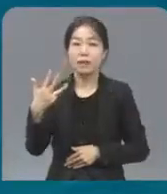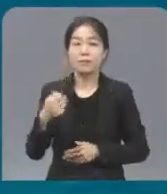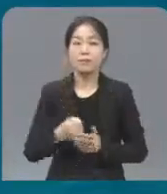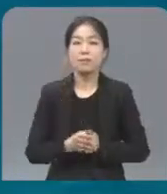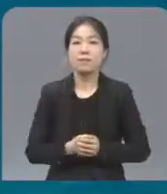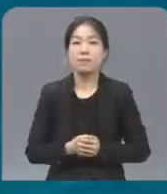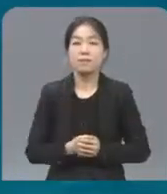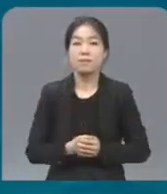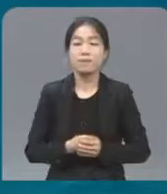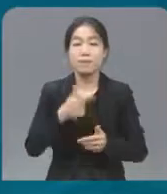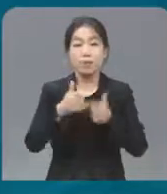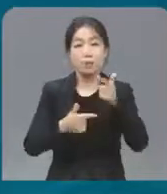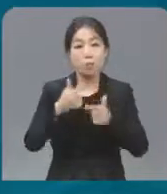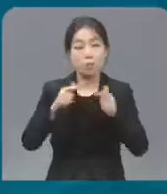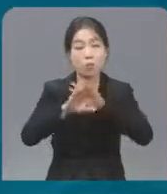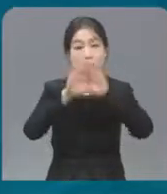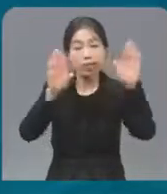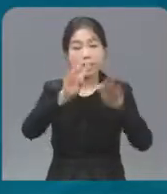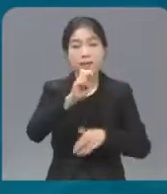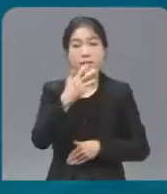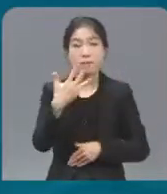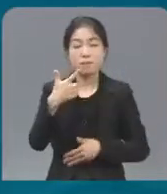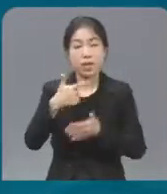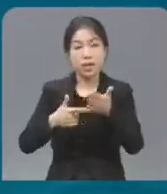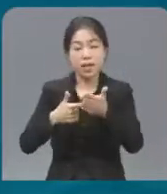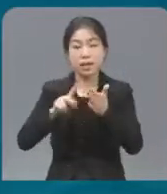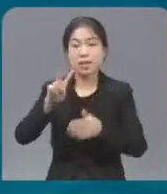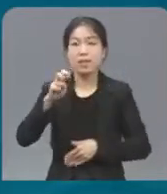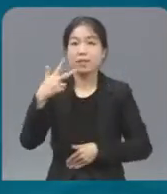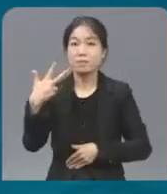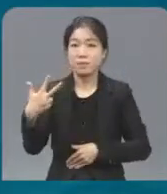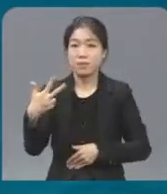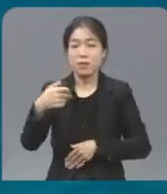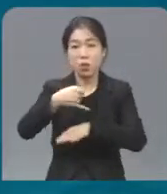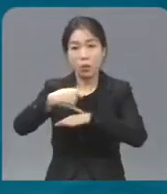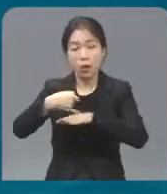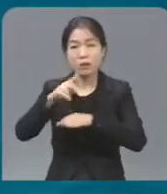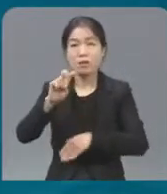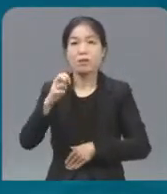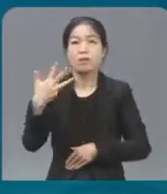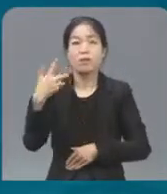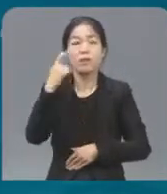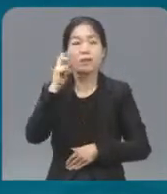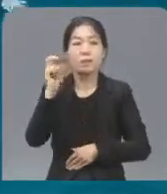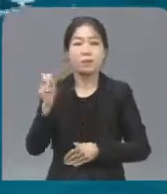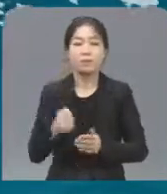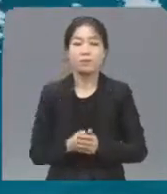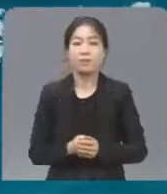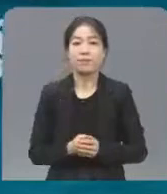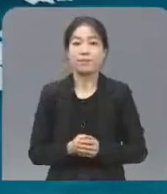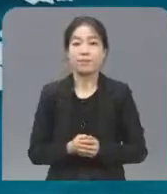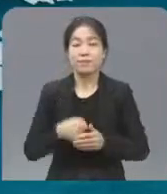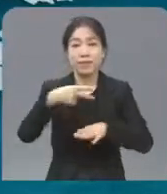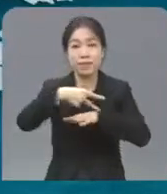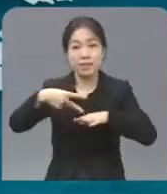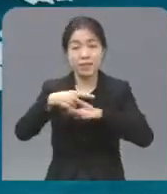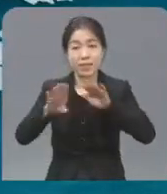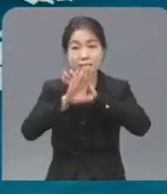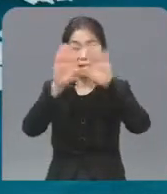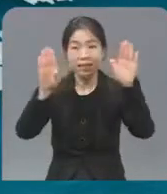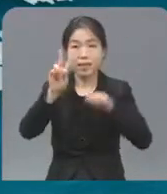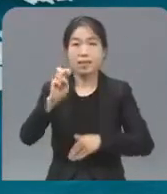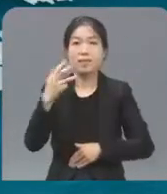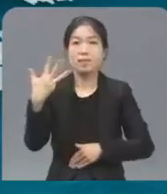되고요 목부 한낮 기온이 18도 강진 27도 완도 28도 가 이상 됩니다 친한 도 한낮 기온